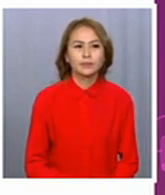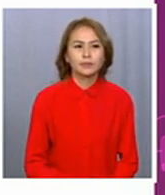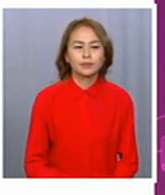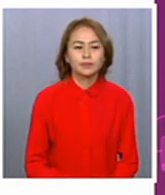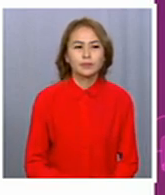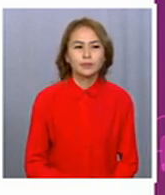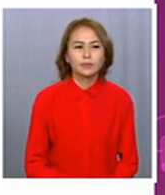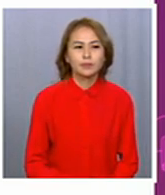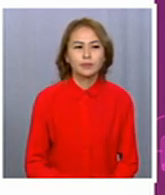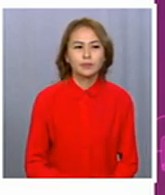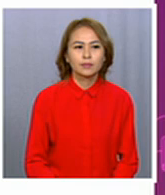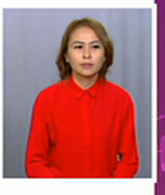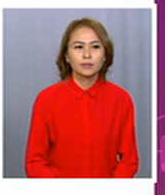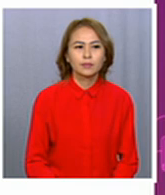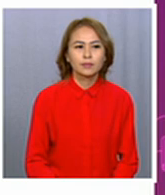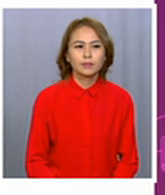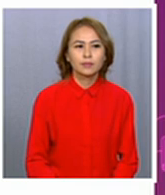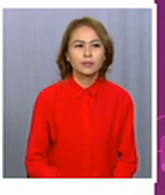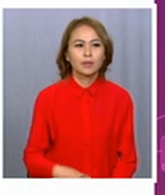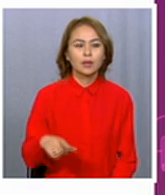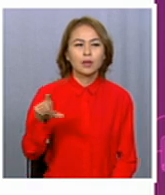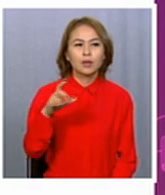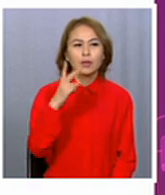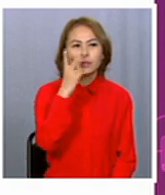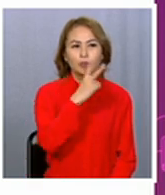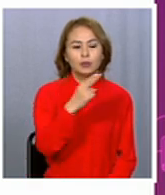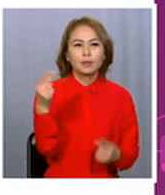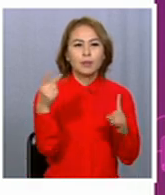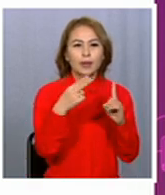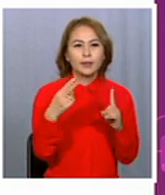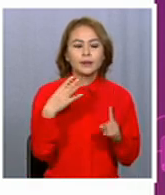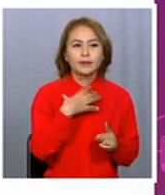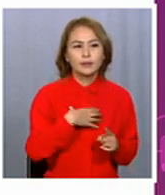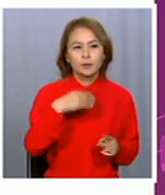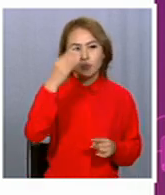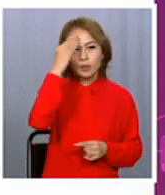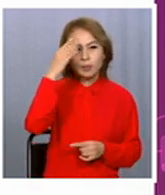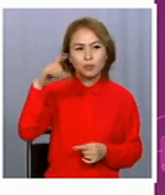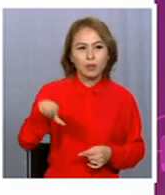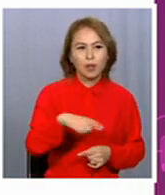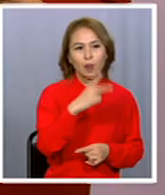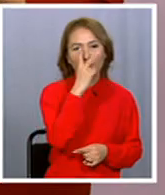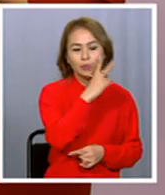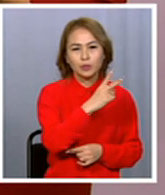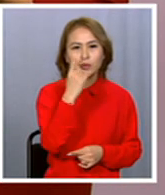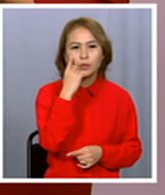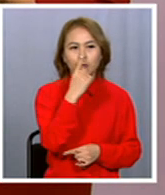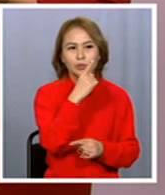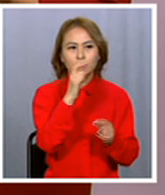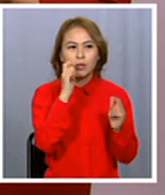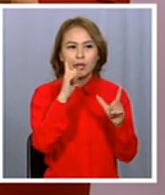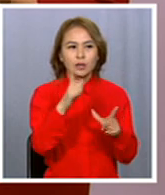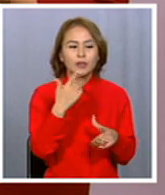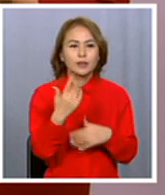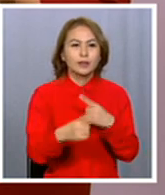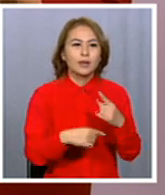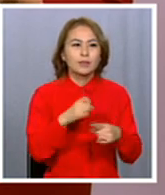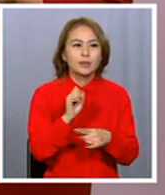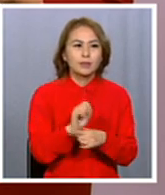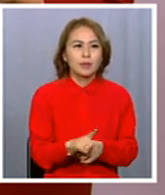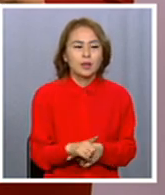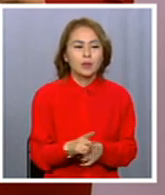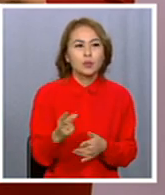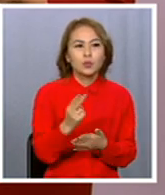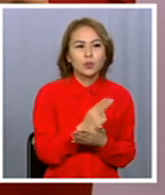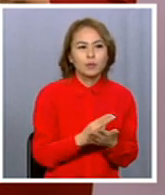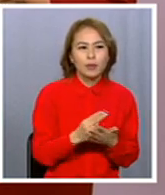Дұрыс айтасыңдар балалар. Бұл мәтіннің негізгі ойы бұлақ көрсең көзін аш. Ендігі тапсырма балалар.